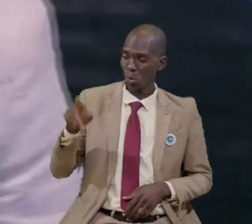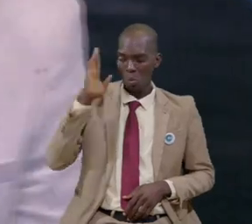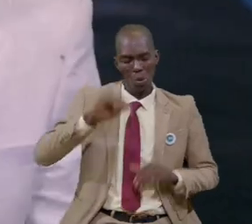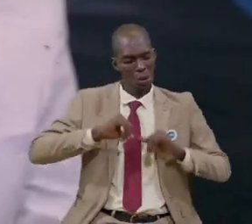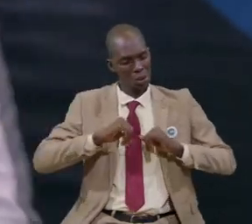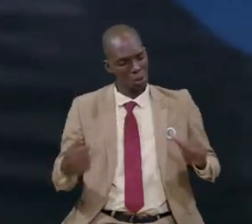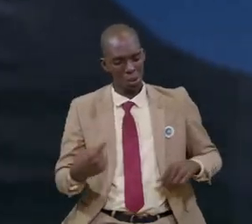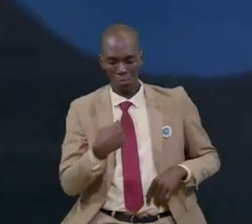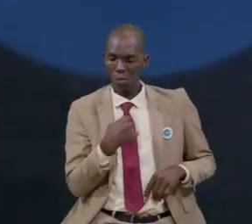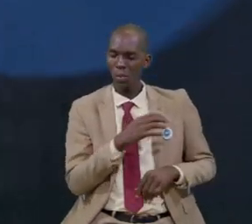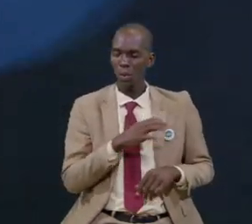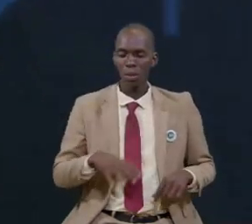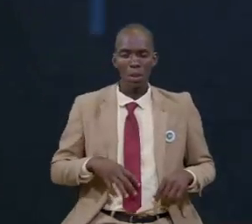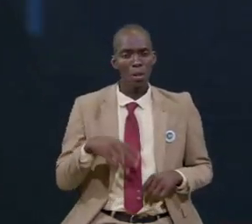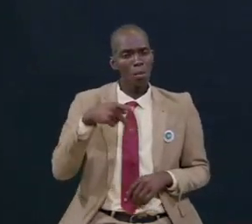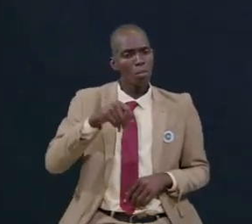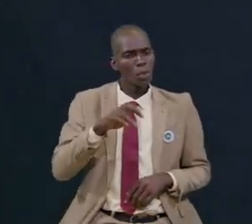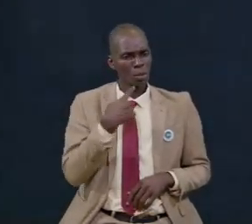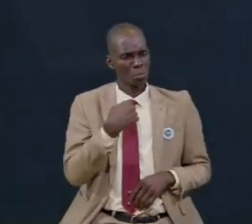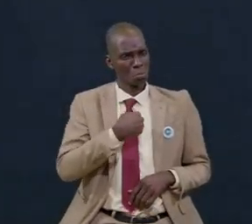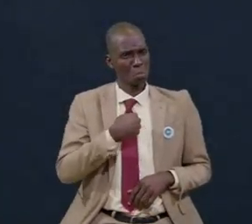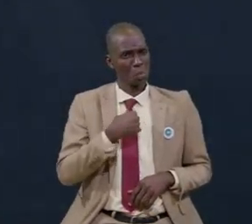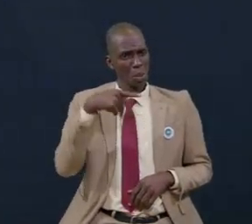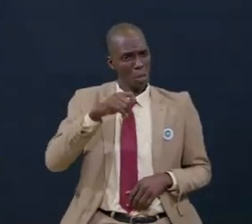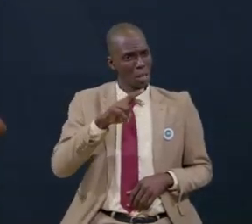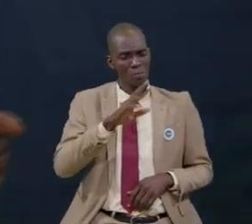au grand jamais. C'est impossible. Et puis,